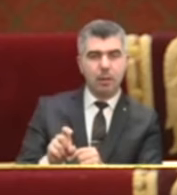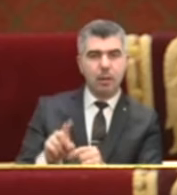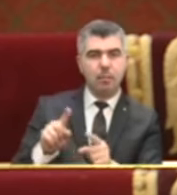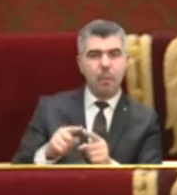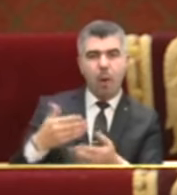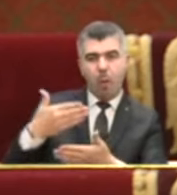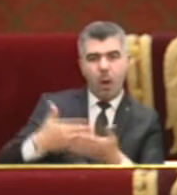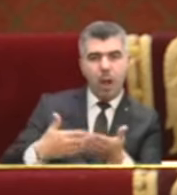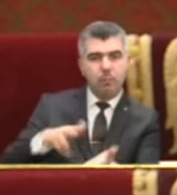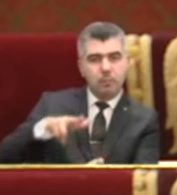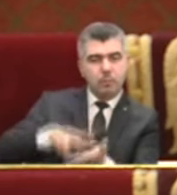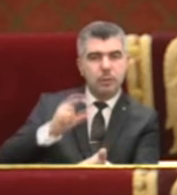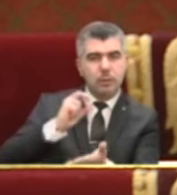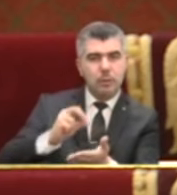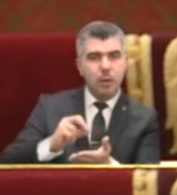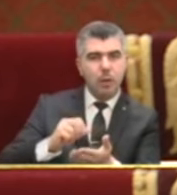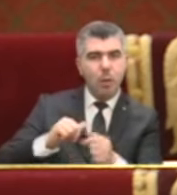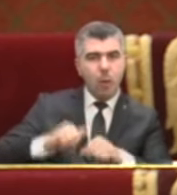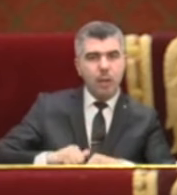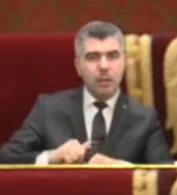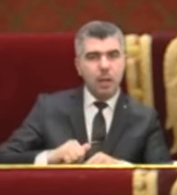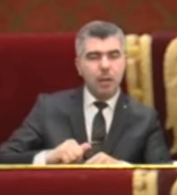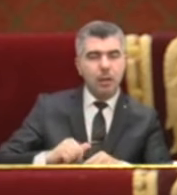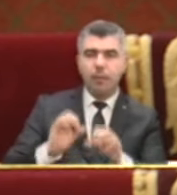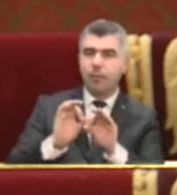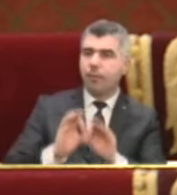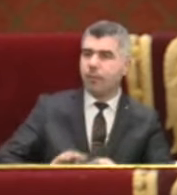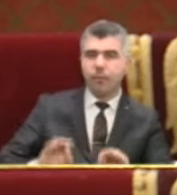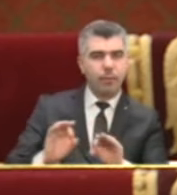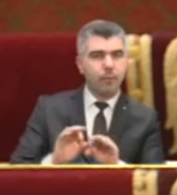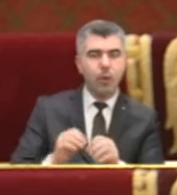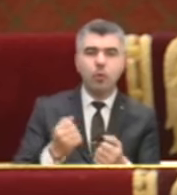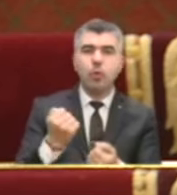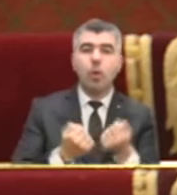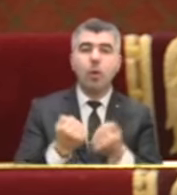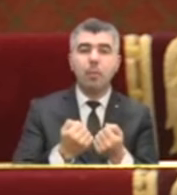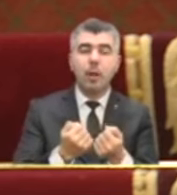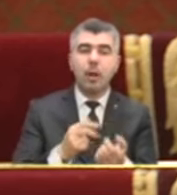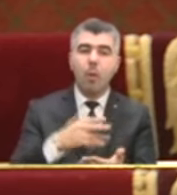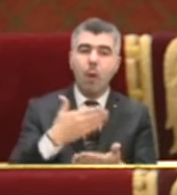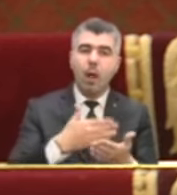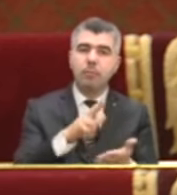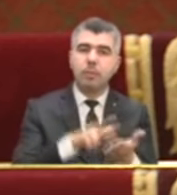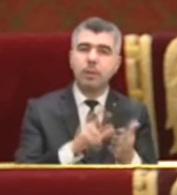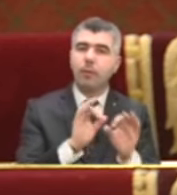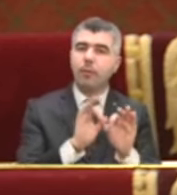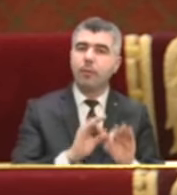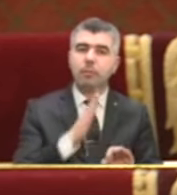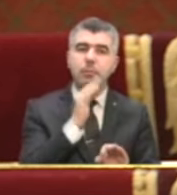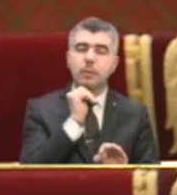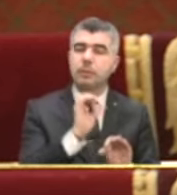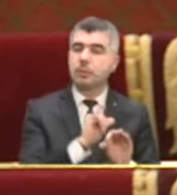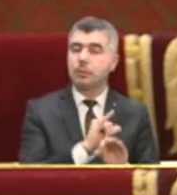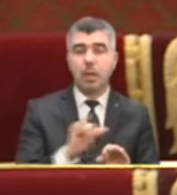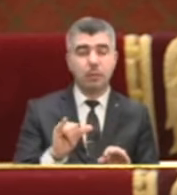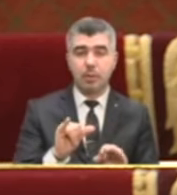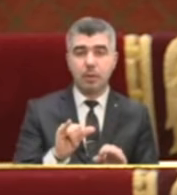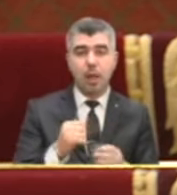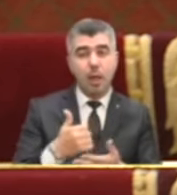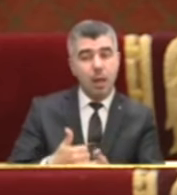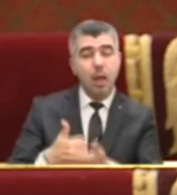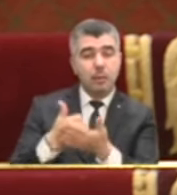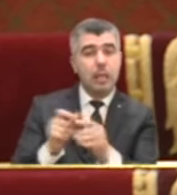النقل المزدوج، فيها غير النقل السري. والنقل السري كيقدم واحد الخدمة كبيرة بزاف للمواطن، لا سيما